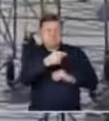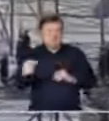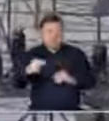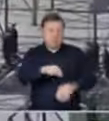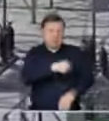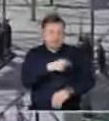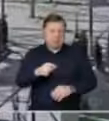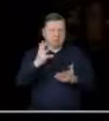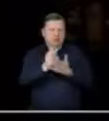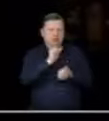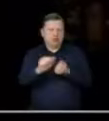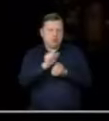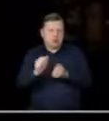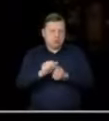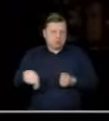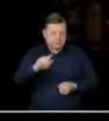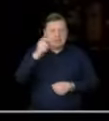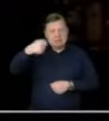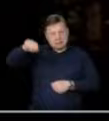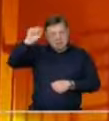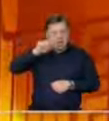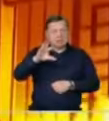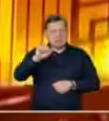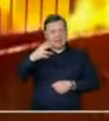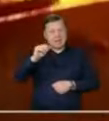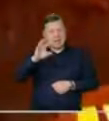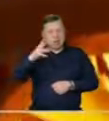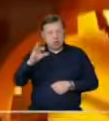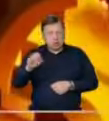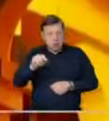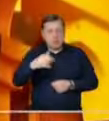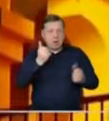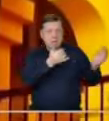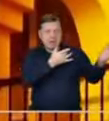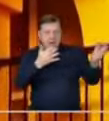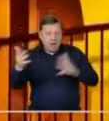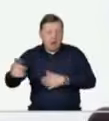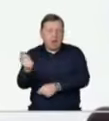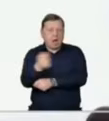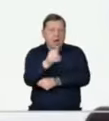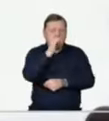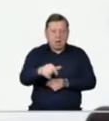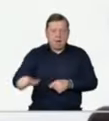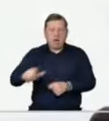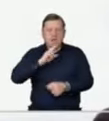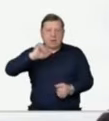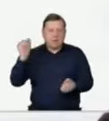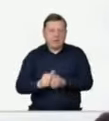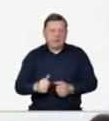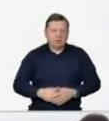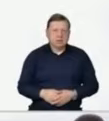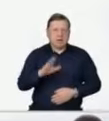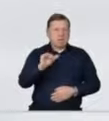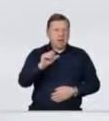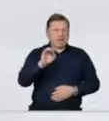infrastrukturę. Doświadczyli tego m.in. strażacy w San Antonio, którzy nie mogli gasić płonącego budynku, bo zamarzły hydranty. Bagietka jest